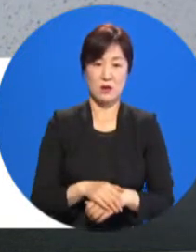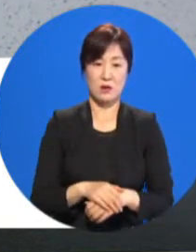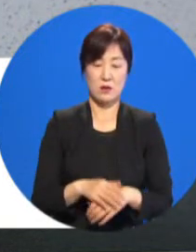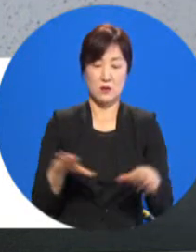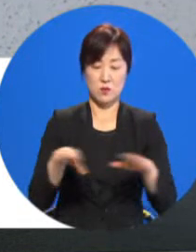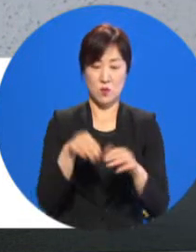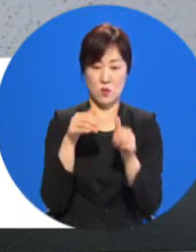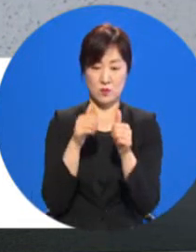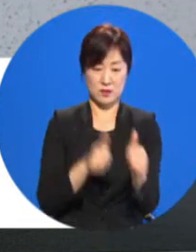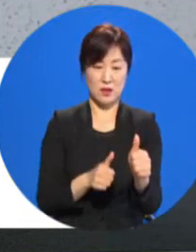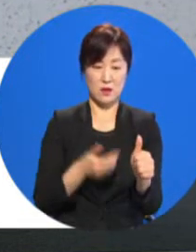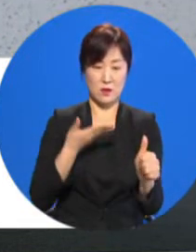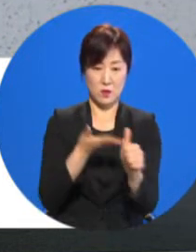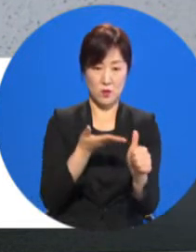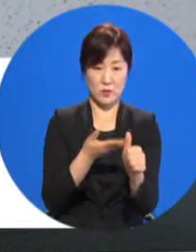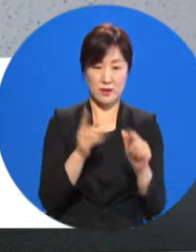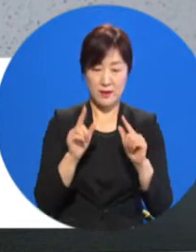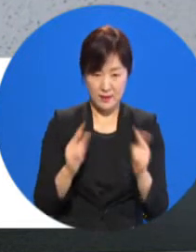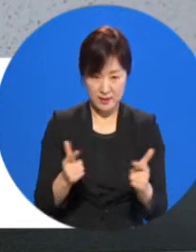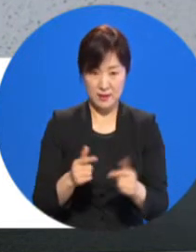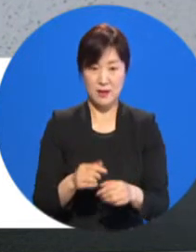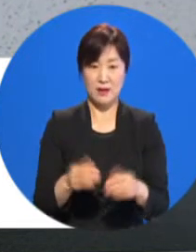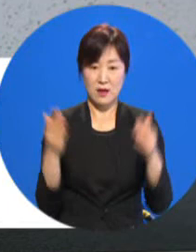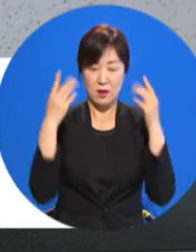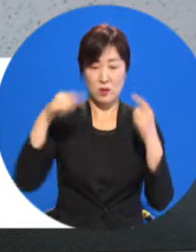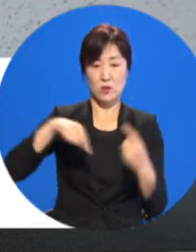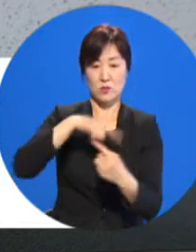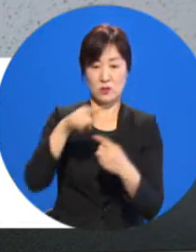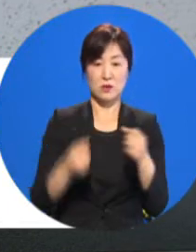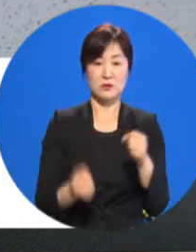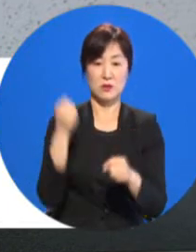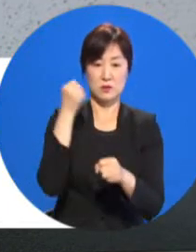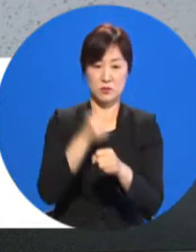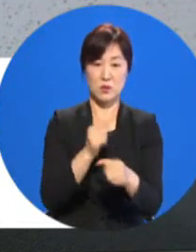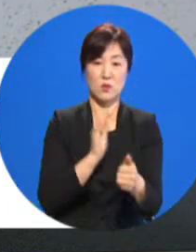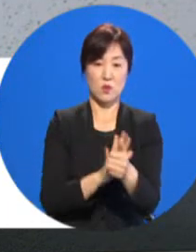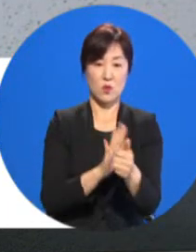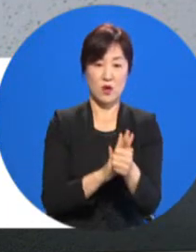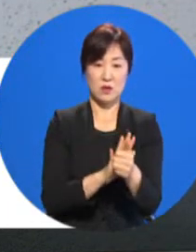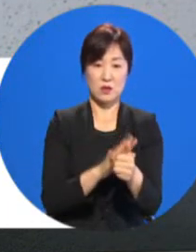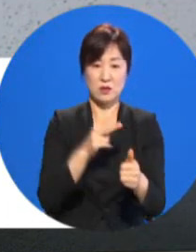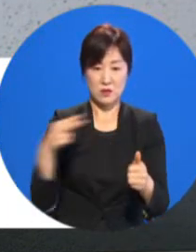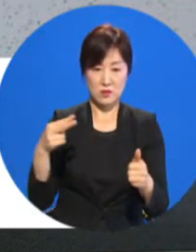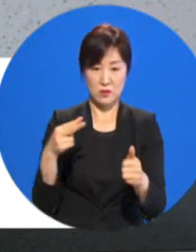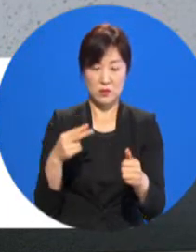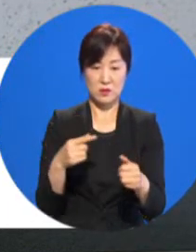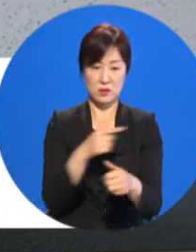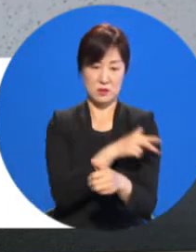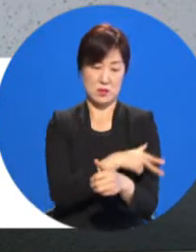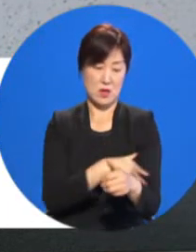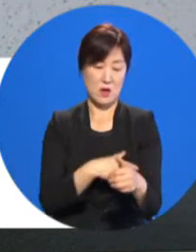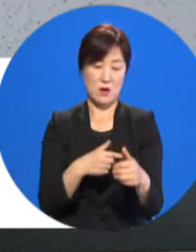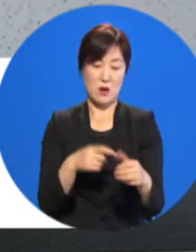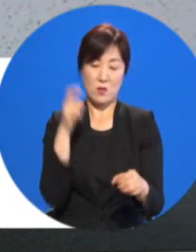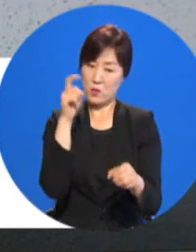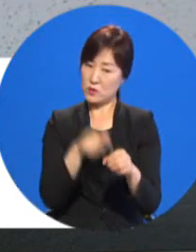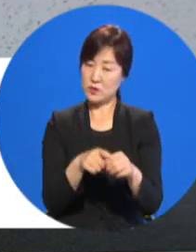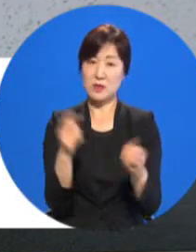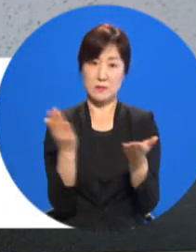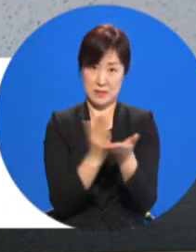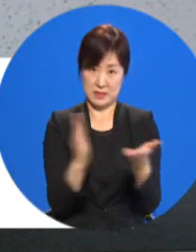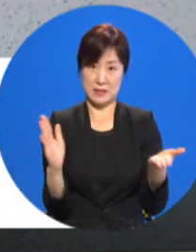총장의 괴롭히기 형태나 학사 운영을 정상적으로 운영을 하게끔 해야 되는, 도와줘야 되는 이사회 파견의